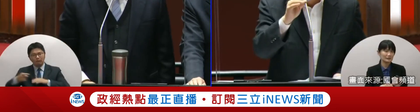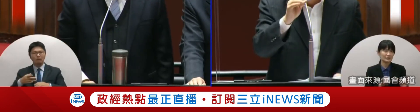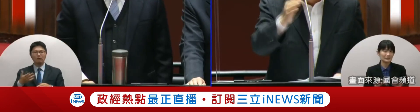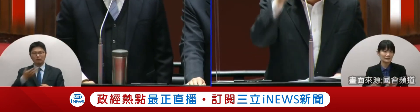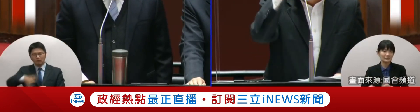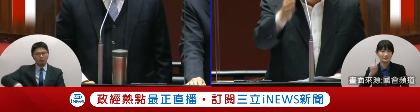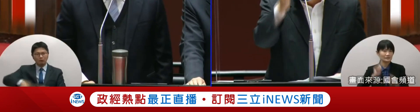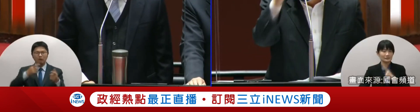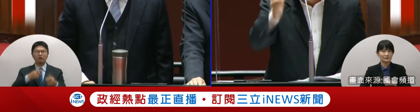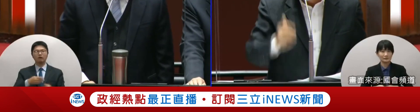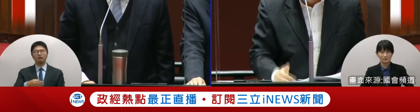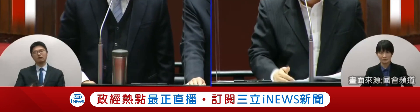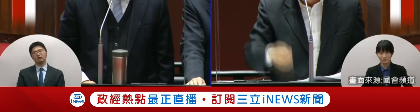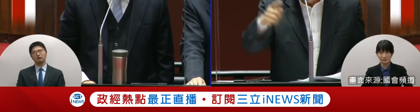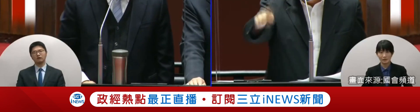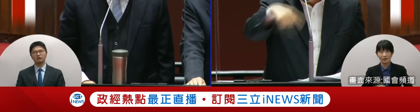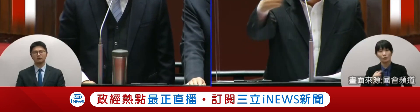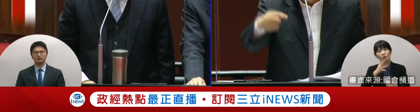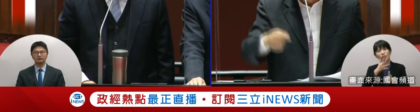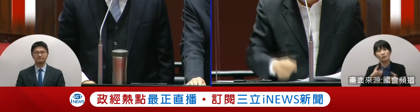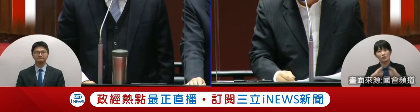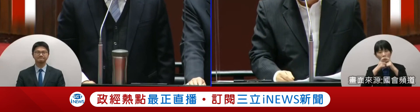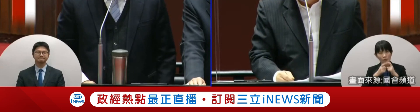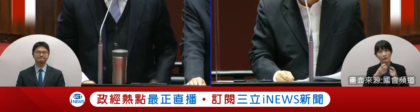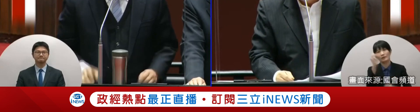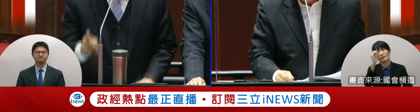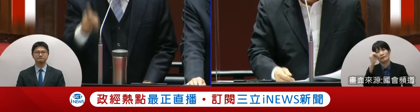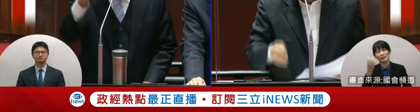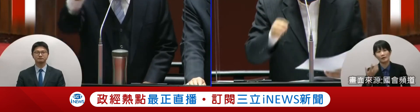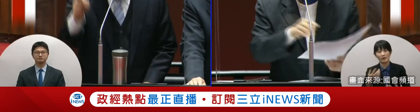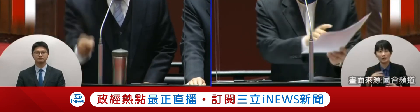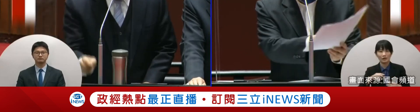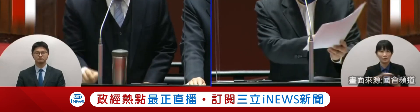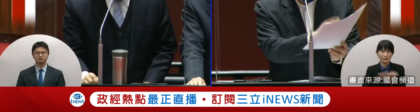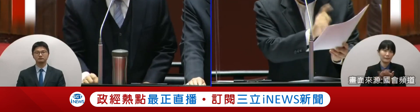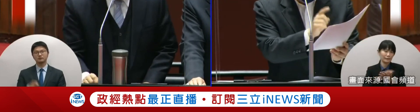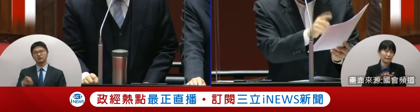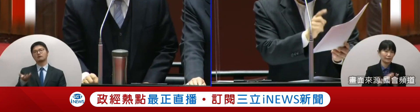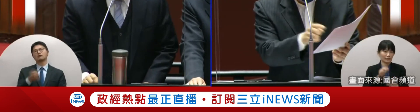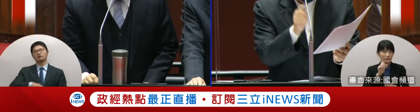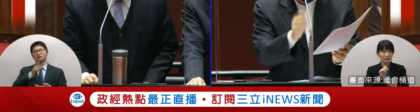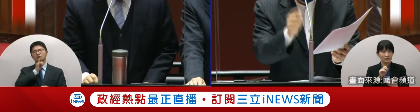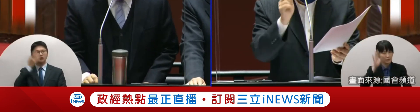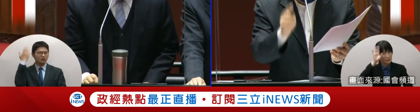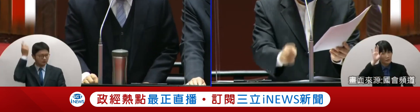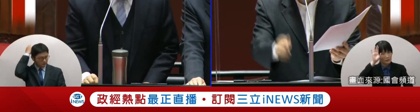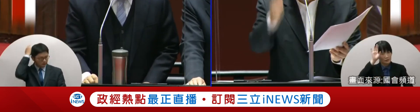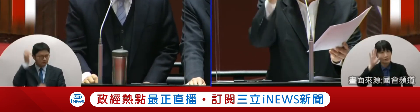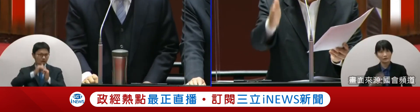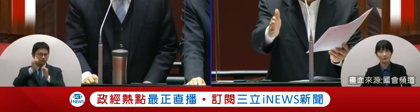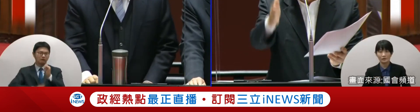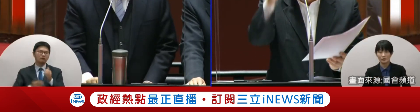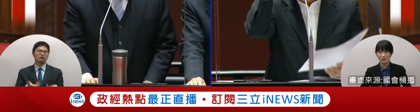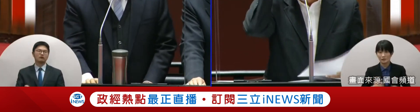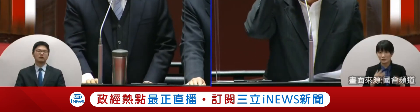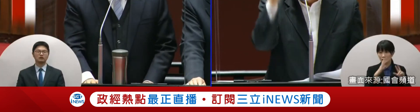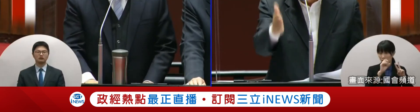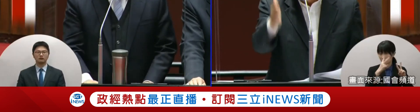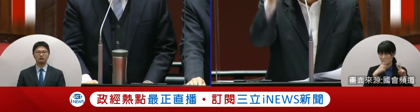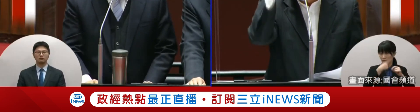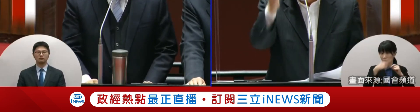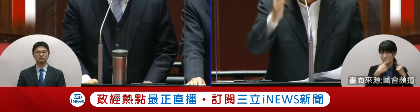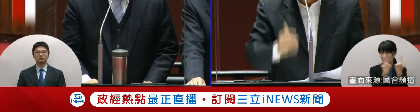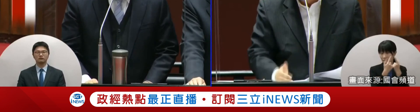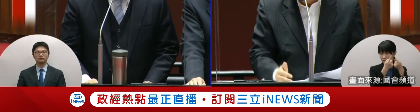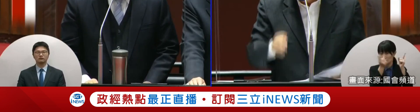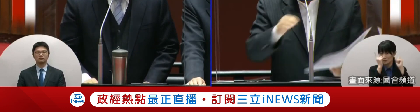的问题，你一个都回答不出来，一直在这边瞎搅和。 你扯。 然后我要问你，2021年公共政策研习班，台北大学跟民进